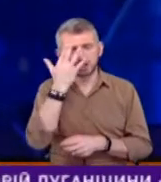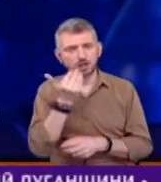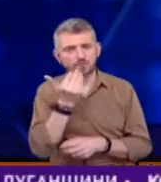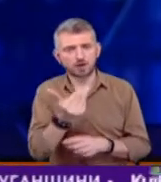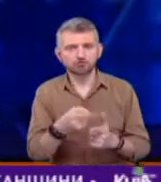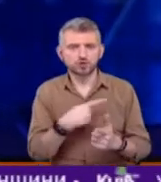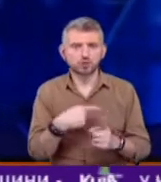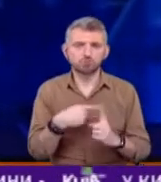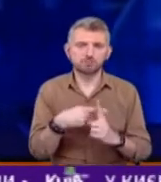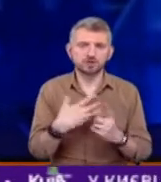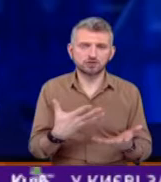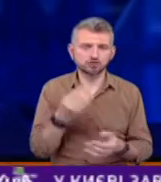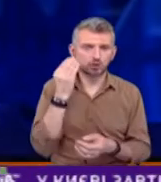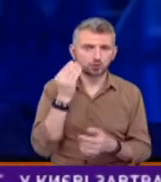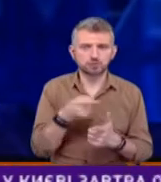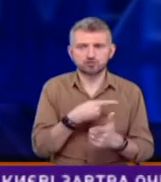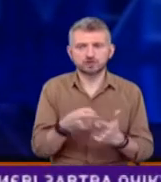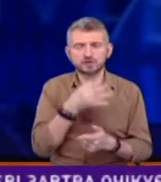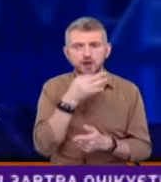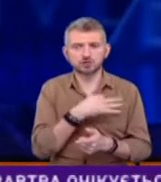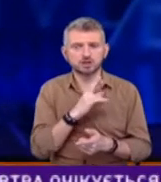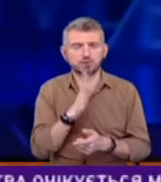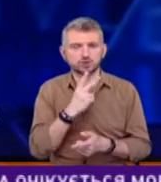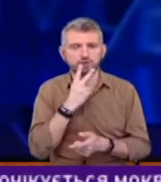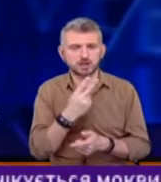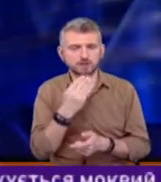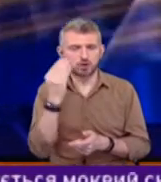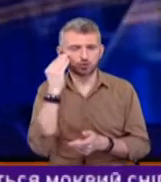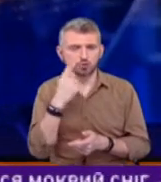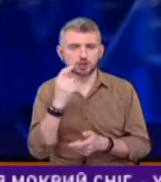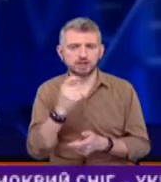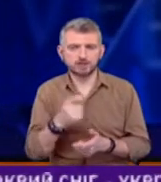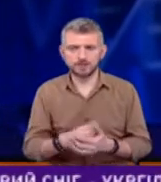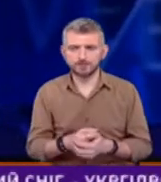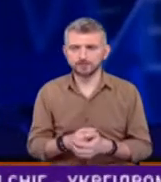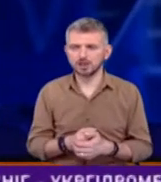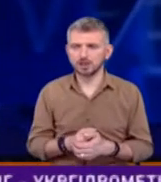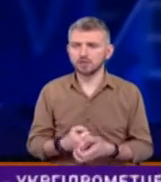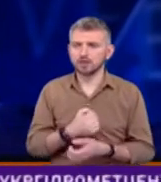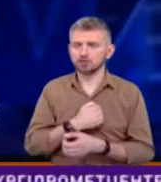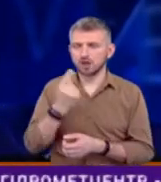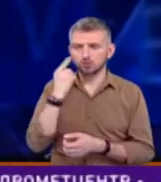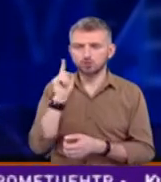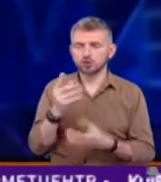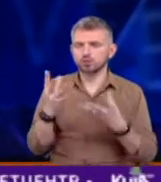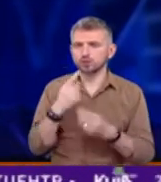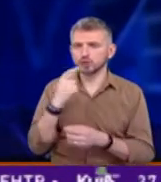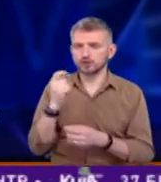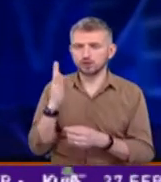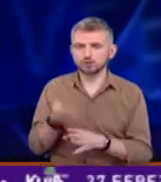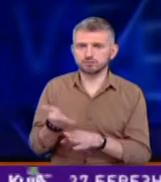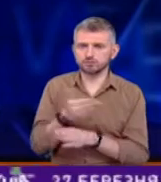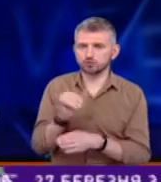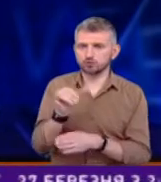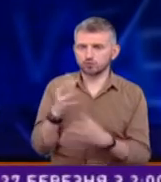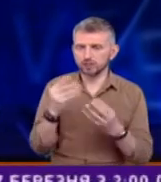чи оптимістична думка, чи... Ну, скажіть, як буде виглядати, на вашу думку, неділя? На жаль, думаю, тому дню неділі передуватиме ще й